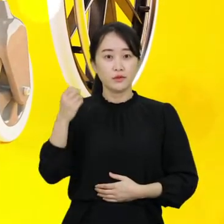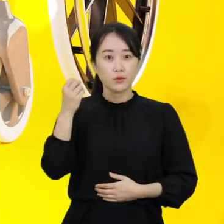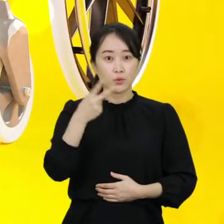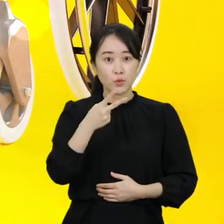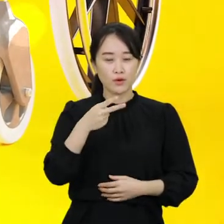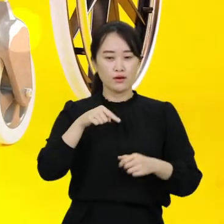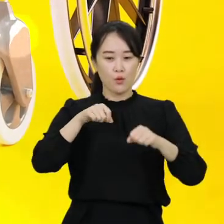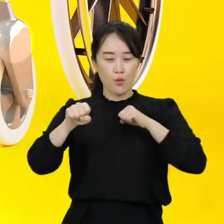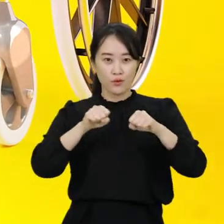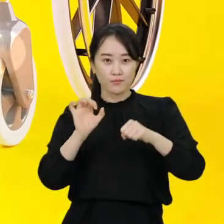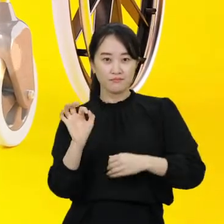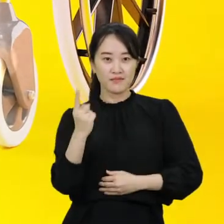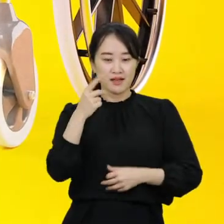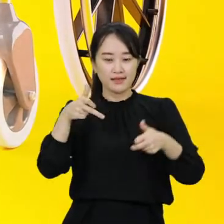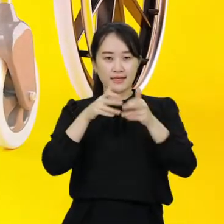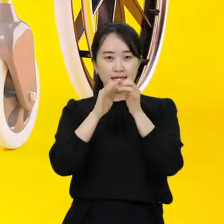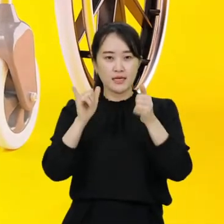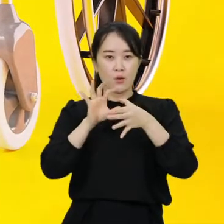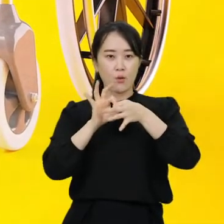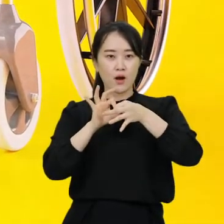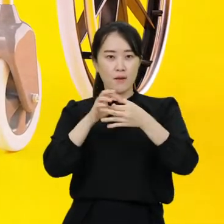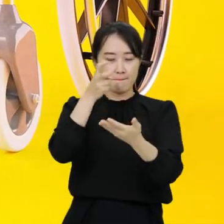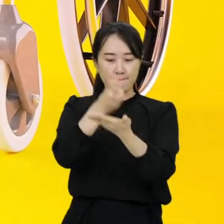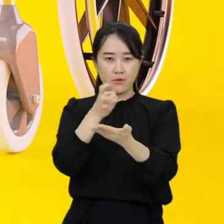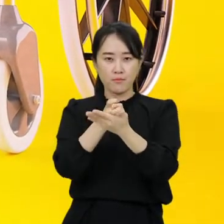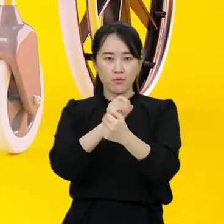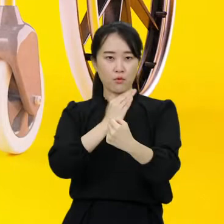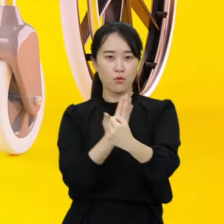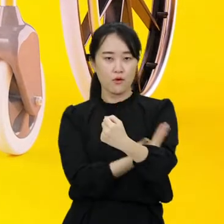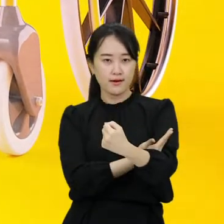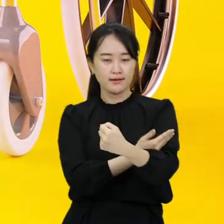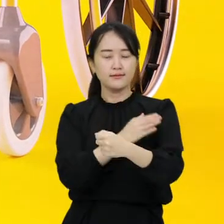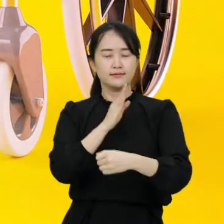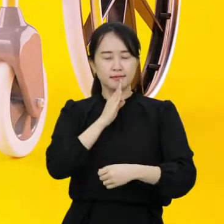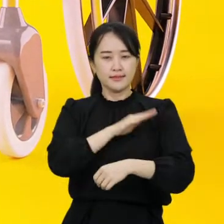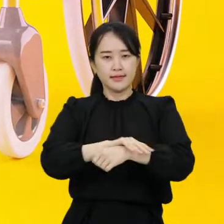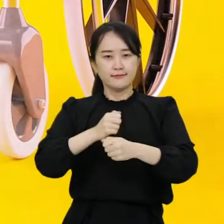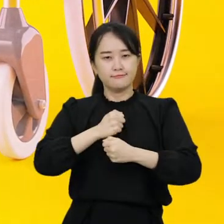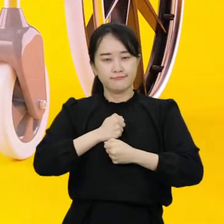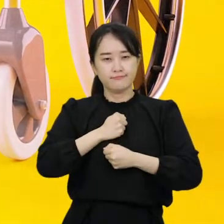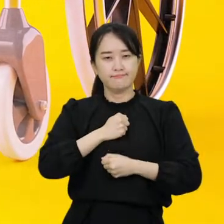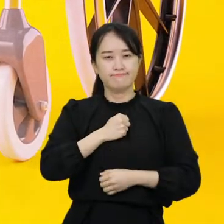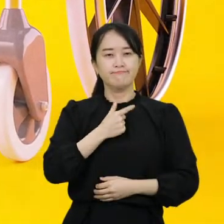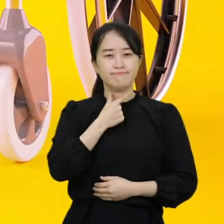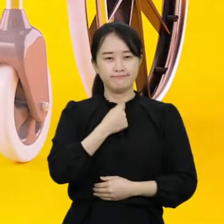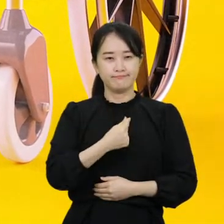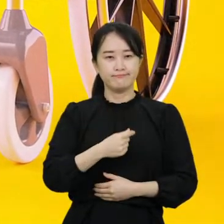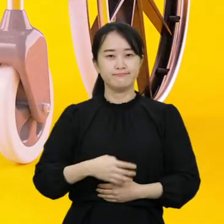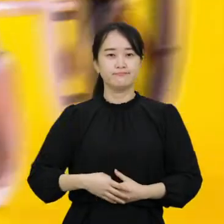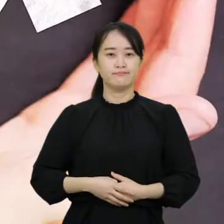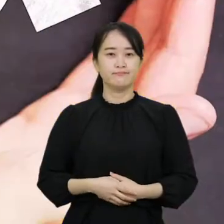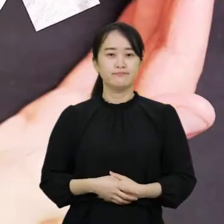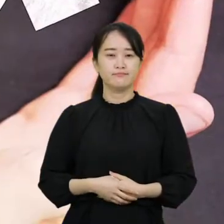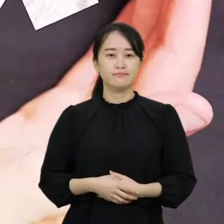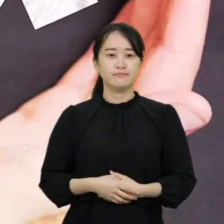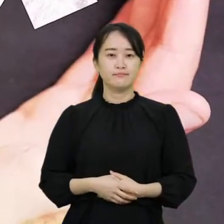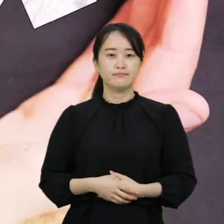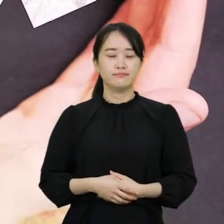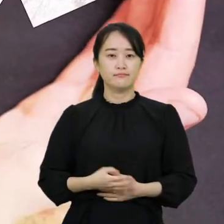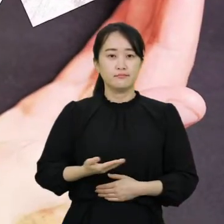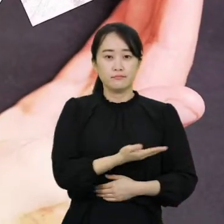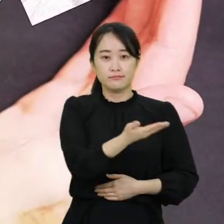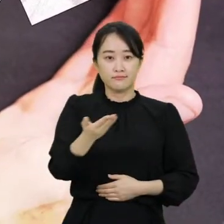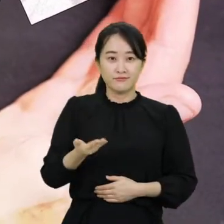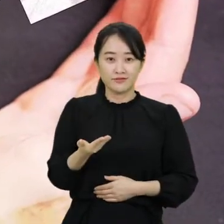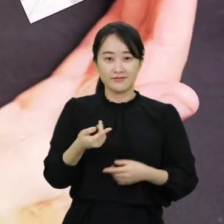그리고 이런 활동을 통해서 장애인과 관련된 법과 권리들이 정말 잘 지켜졌으면 좋겠다고 생각해요.